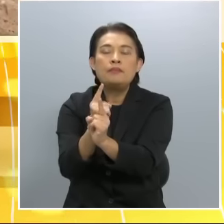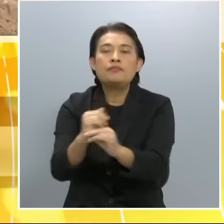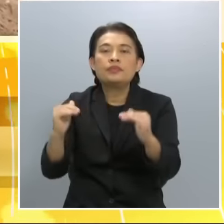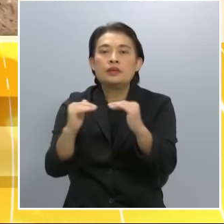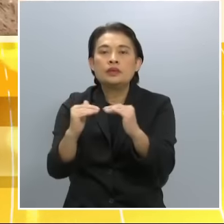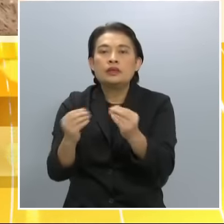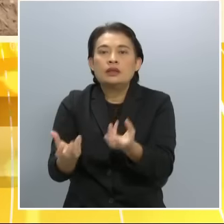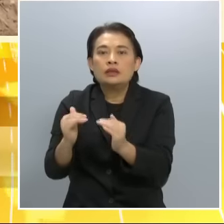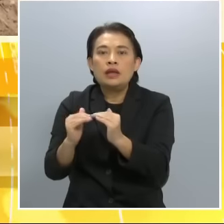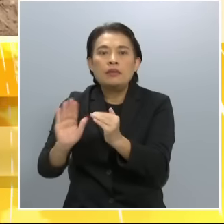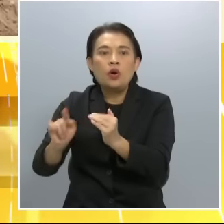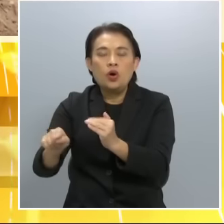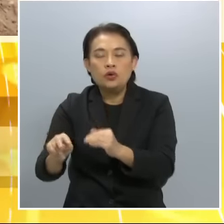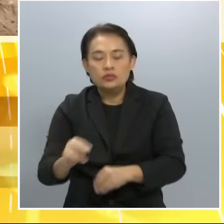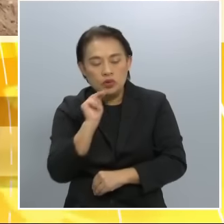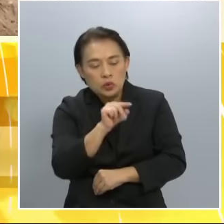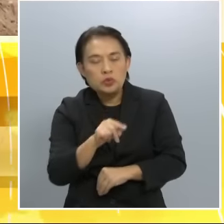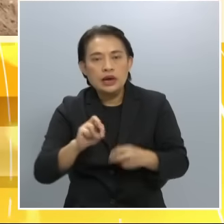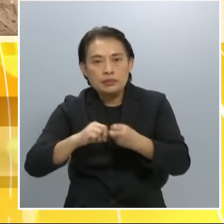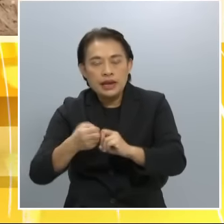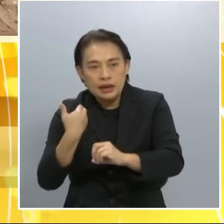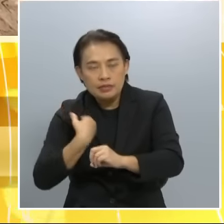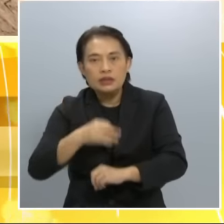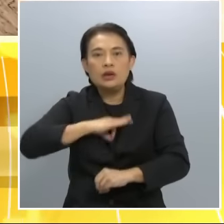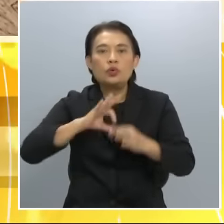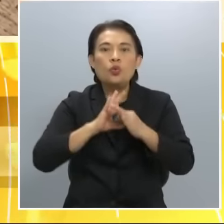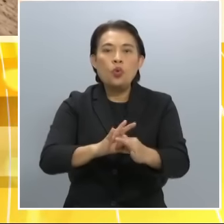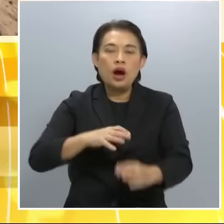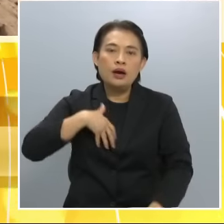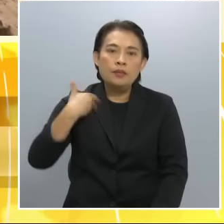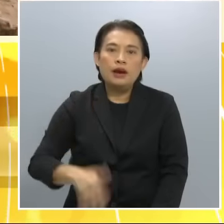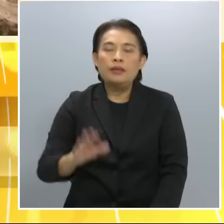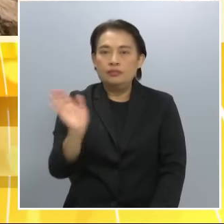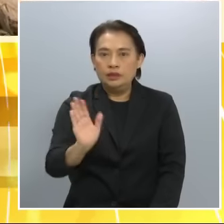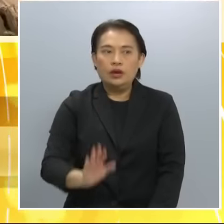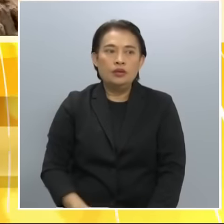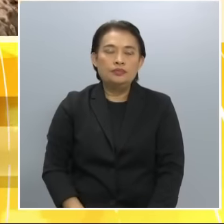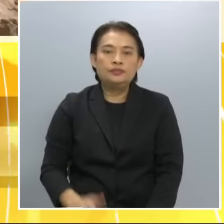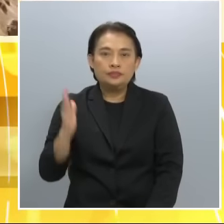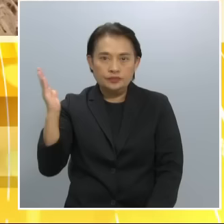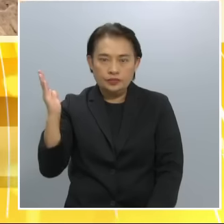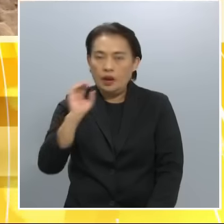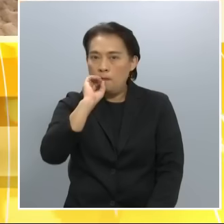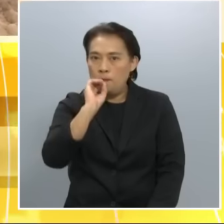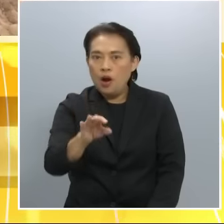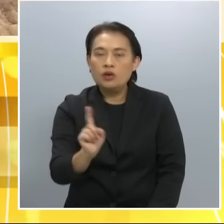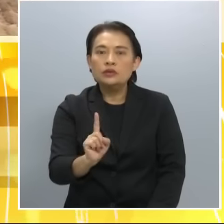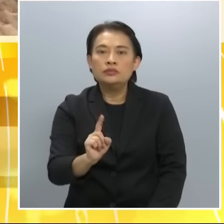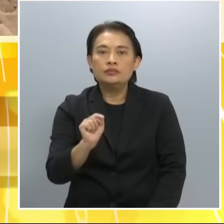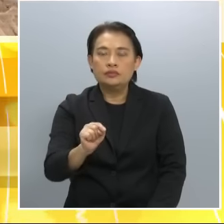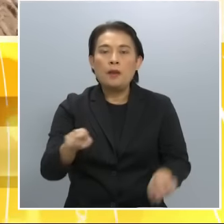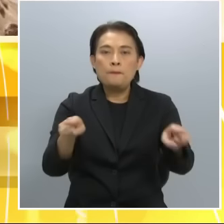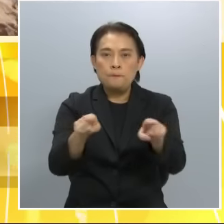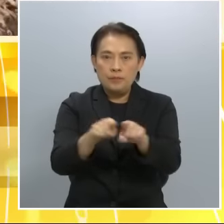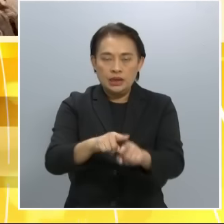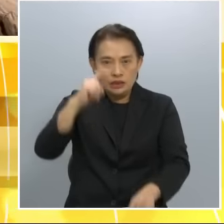ายแม้จะกระทบกับเราบ้างแต่ไม่มีอะไรน่าวิตกคุณสุทินก็บอกอย่างที่นายกรัฐมนตรีเศรษฐาทวีสินโพสต์เมื่อวาน